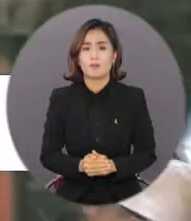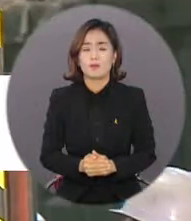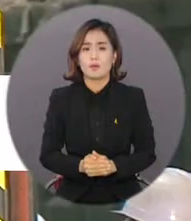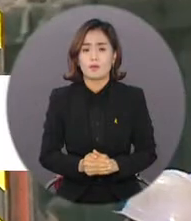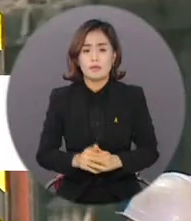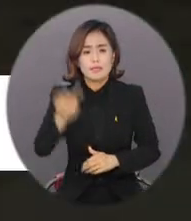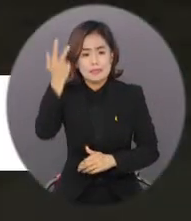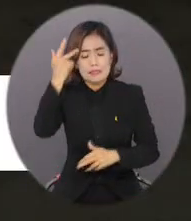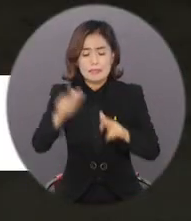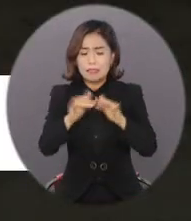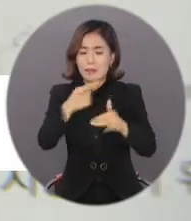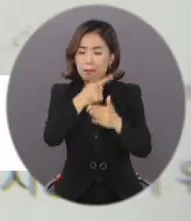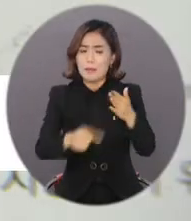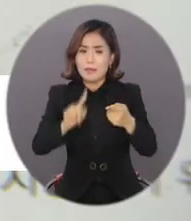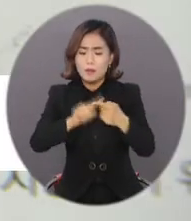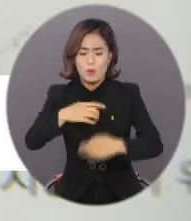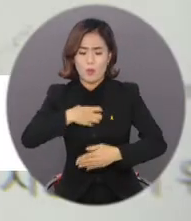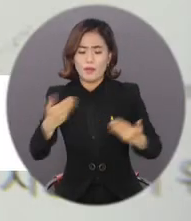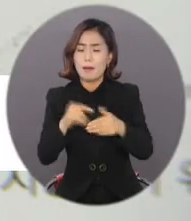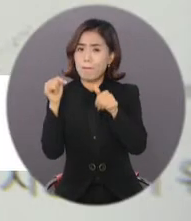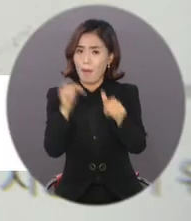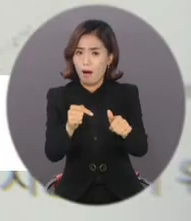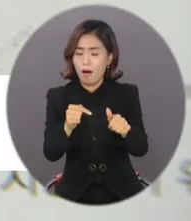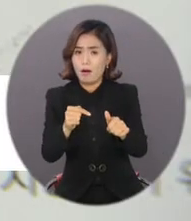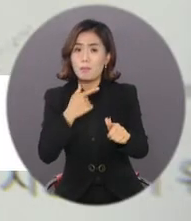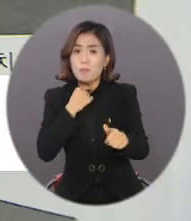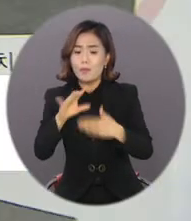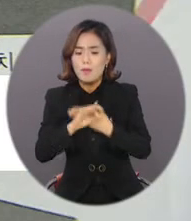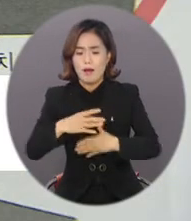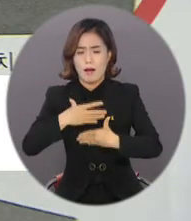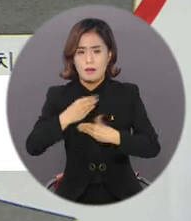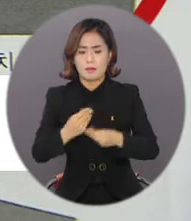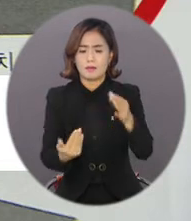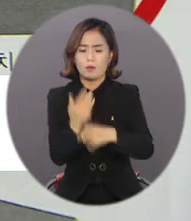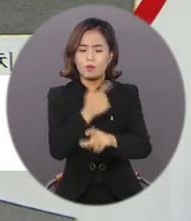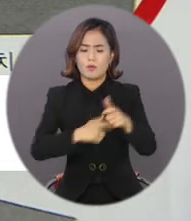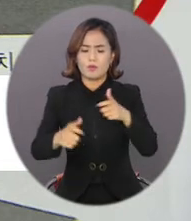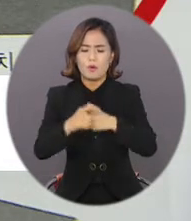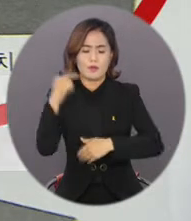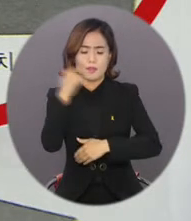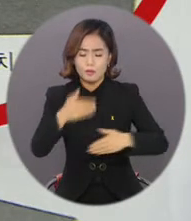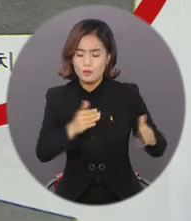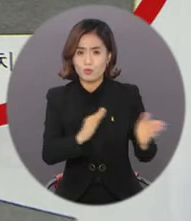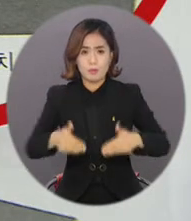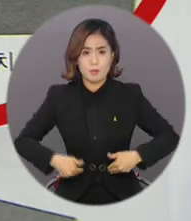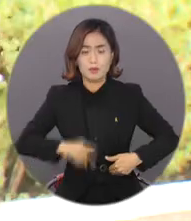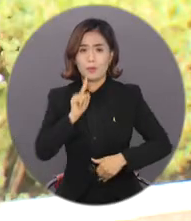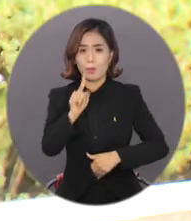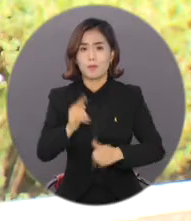특히 지적장애가 있는 피해자에게 위험한 업무를 시키려면 안전사고 예방에 더욱 주의를 기울였어야 한다고